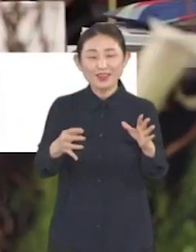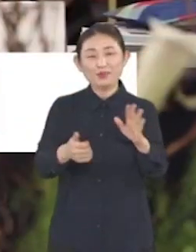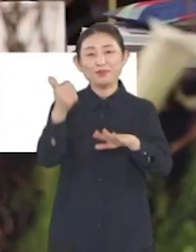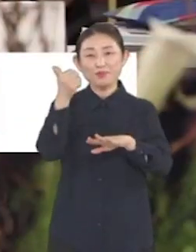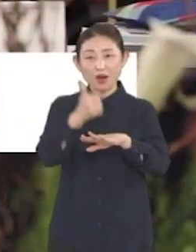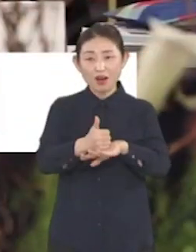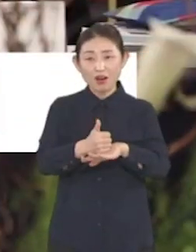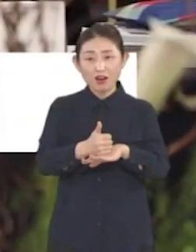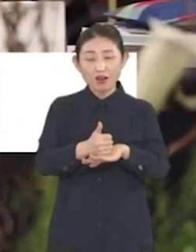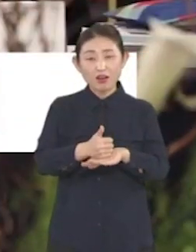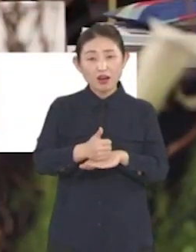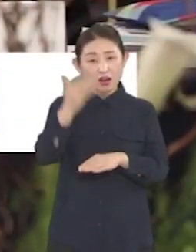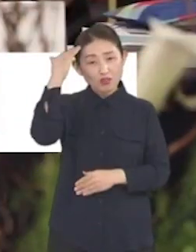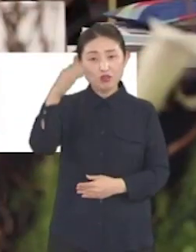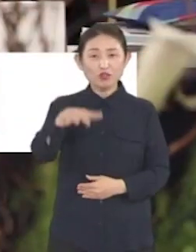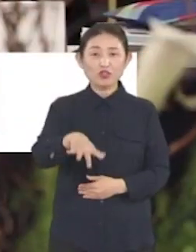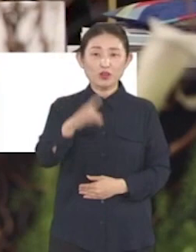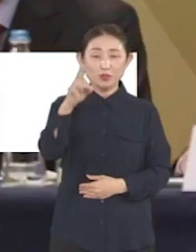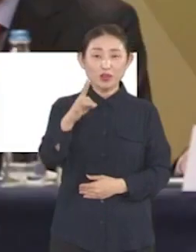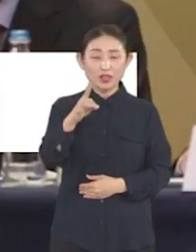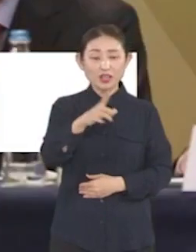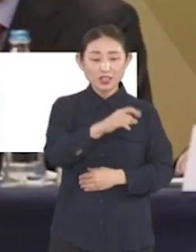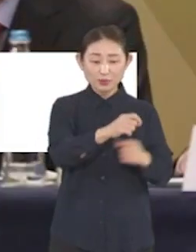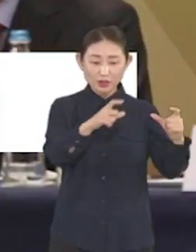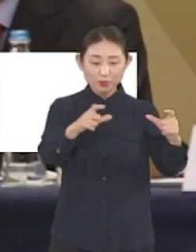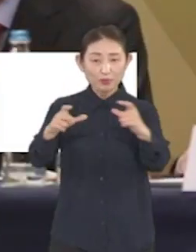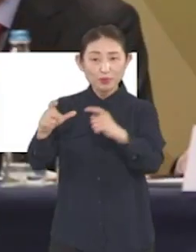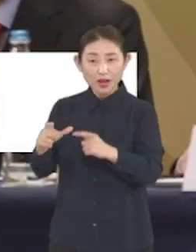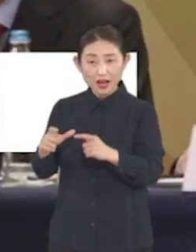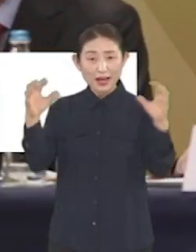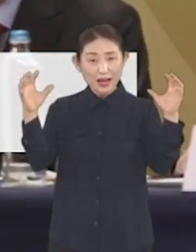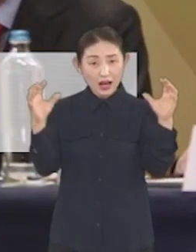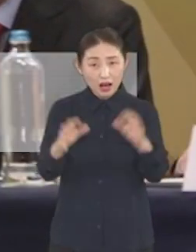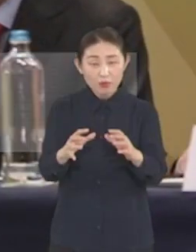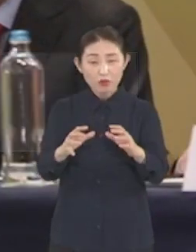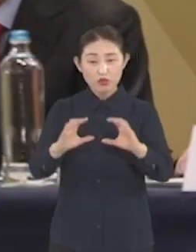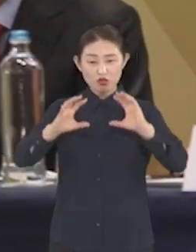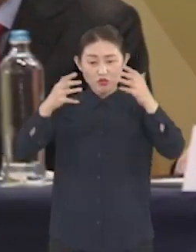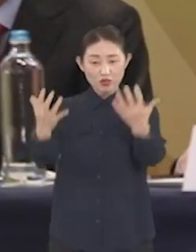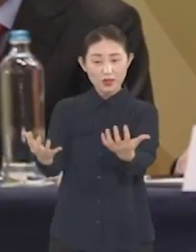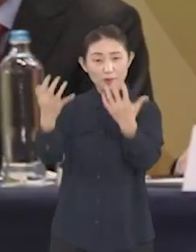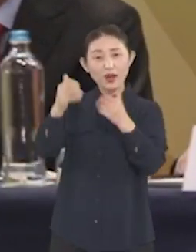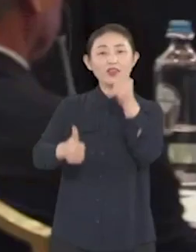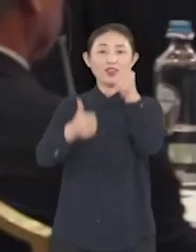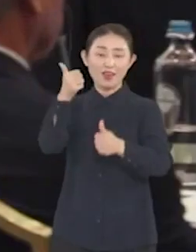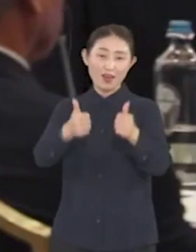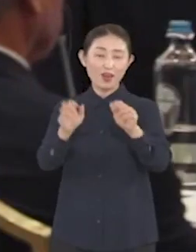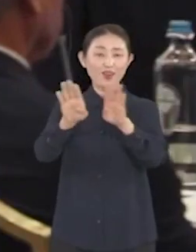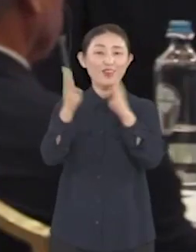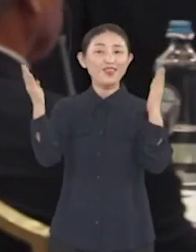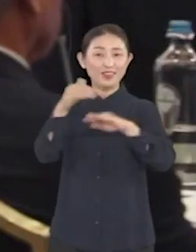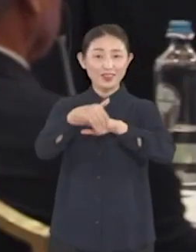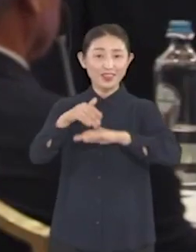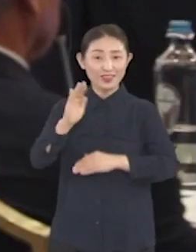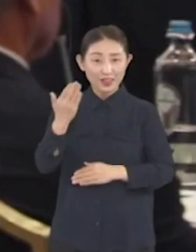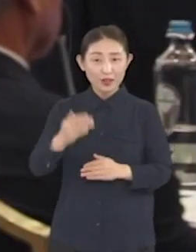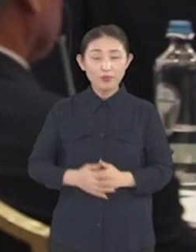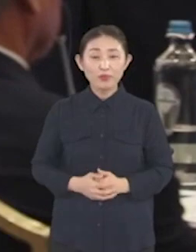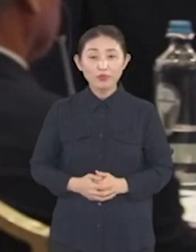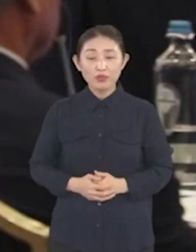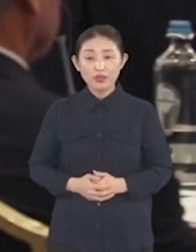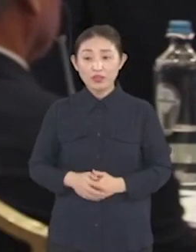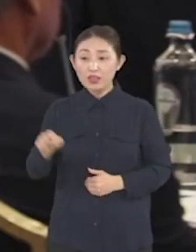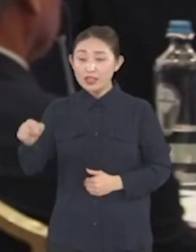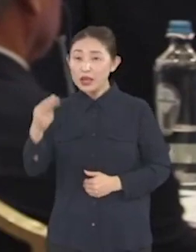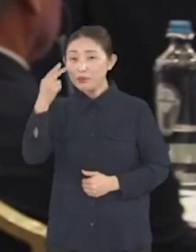국내 최초로 광역 지자체가 하나 돼 국제대회를 유치하는 쾌거를 이뤘습니다. 충청권이 스폰서십에